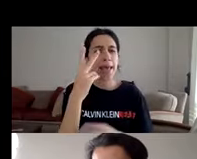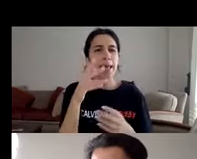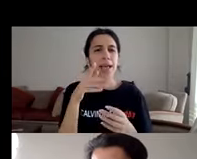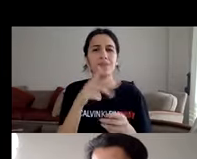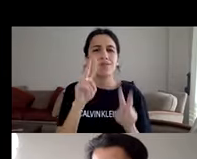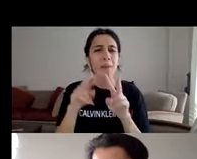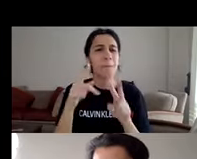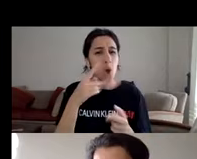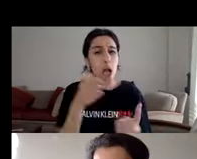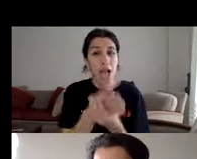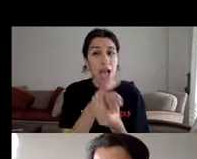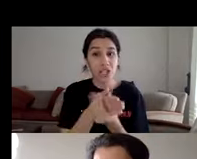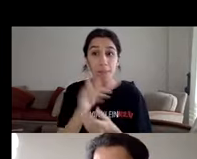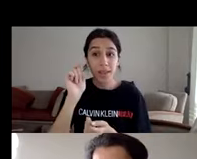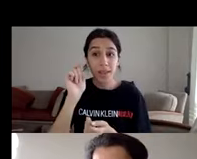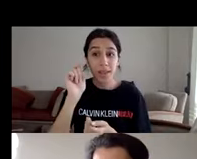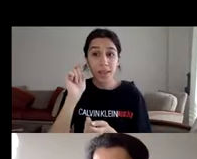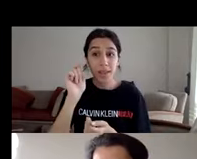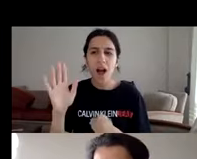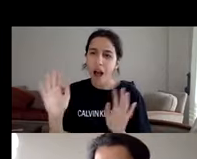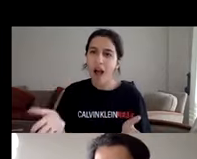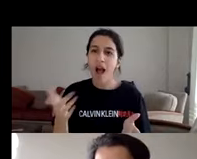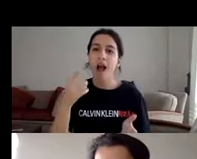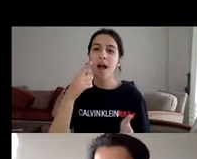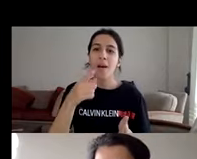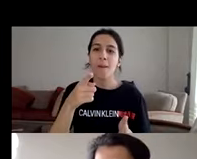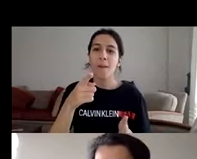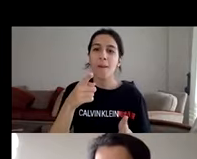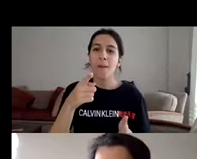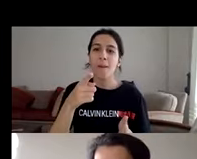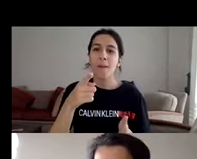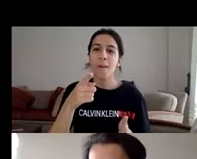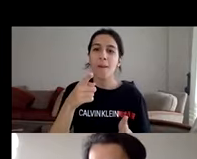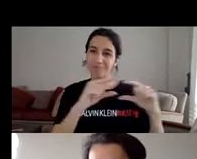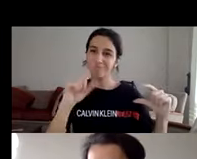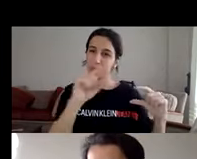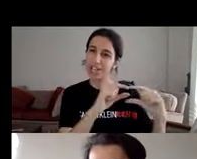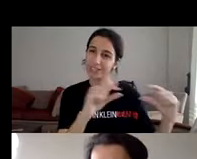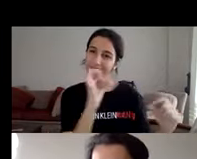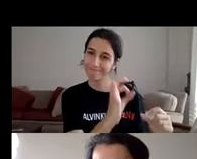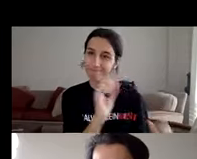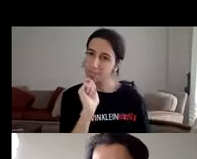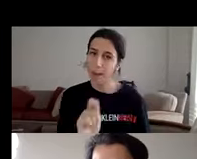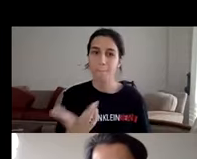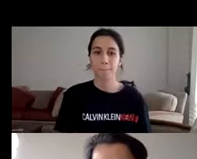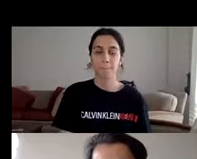erişilebilir hale getirebilen bir web sitesi en azından bunu göğsünü gere gere alt tarafa rozetini koyarak o standartlara